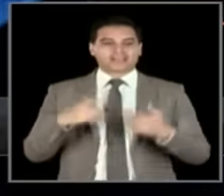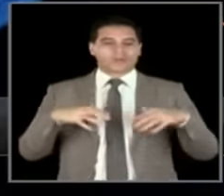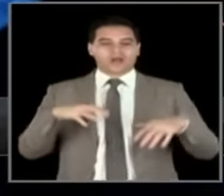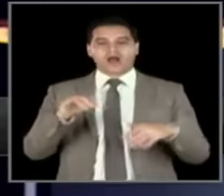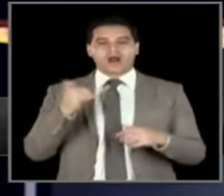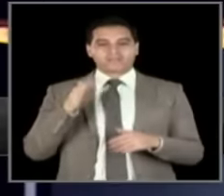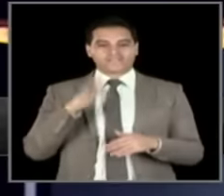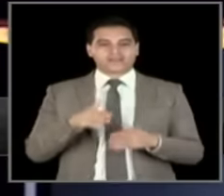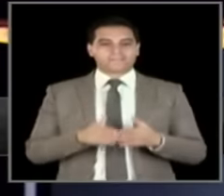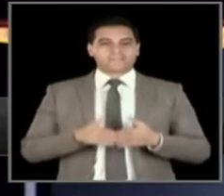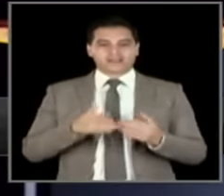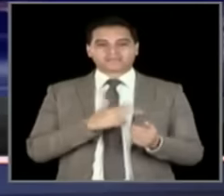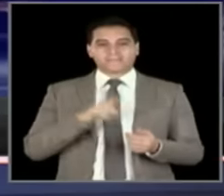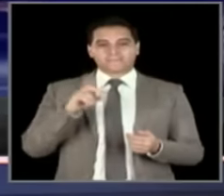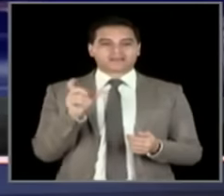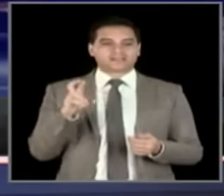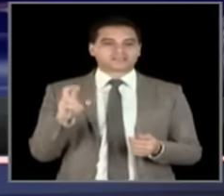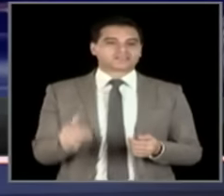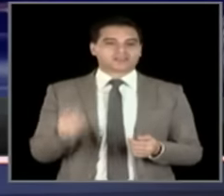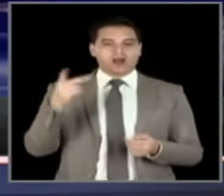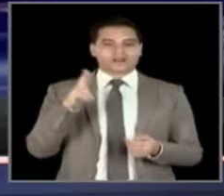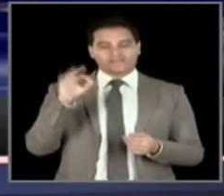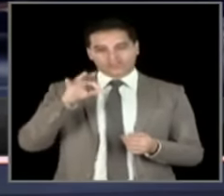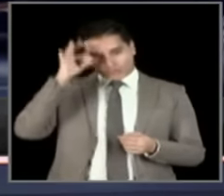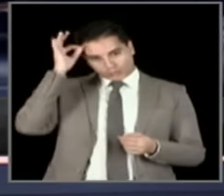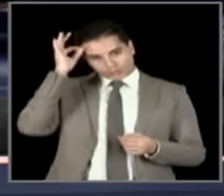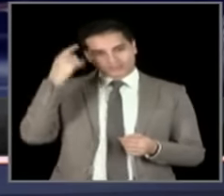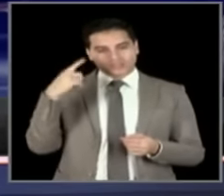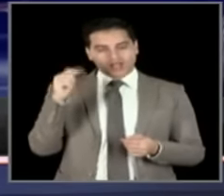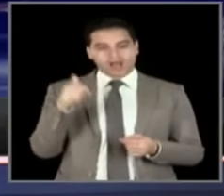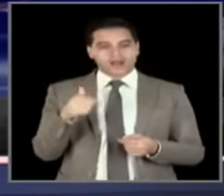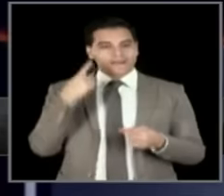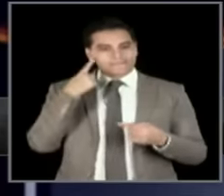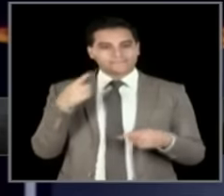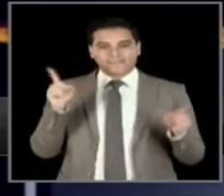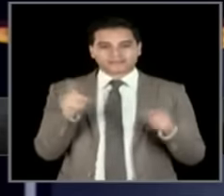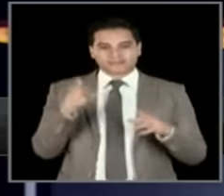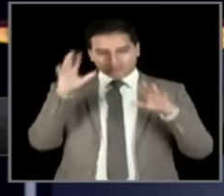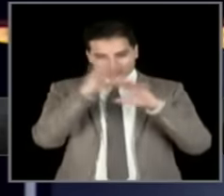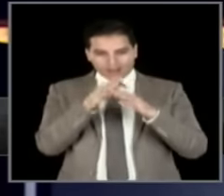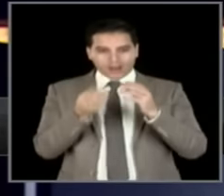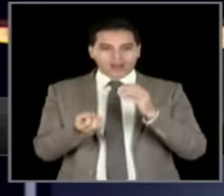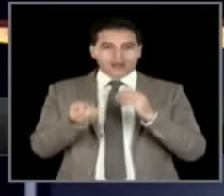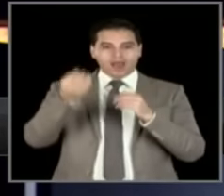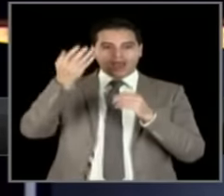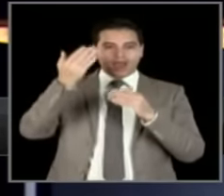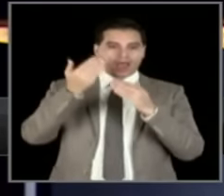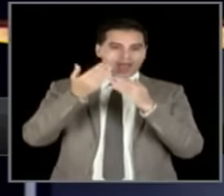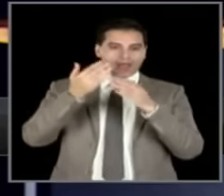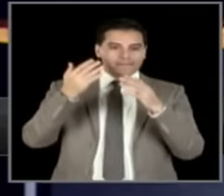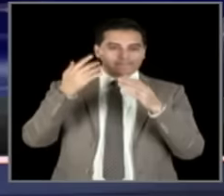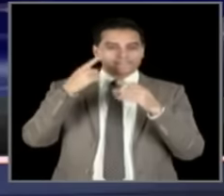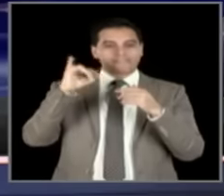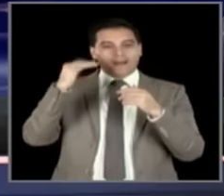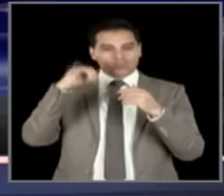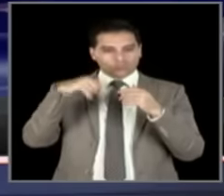ميناء بنزرت؟ تونس. صح. مديح الظل العالي هو ديوان لشاعر فلسطيني راحل، فمن هو؟ محمود درويش.